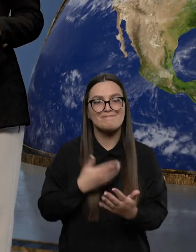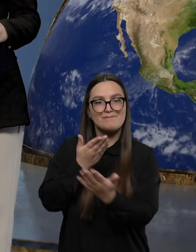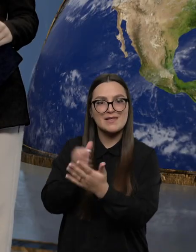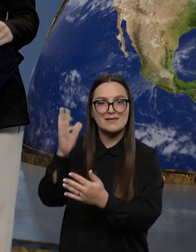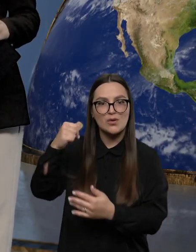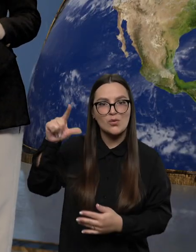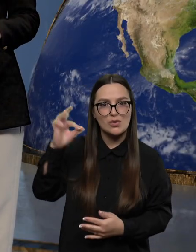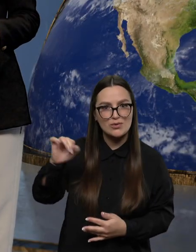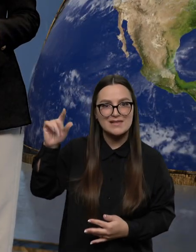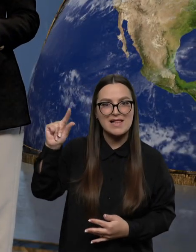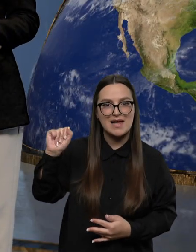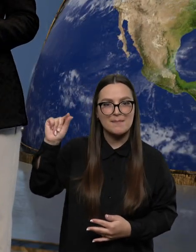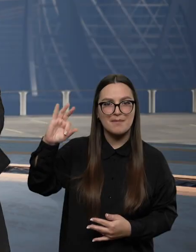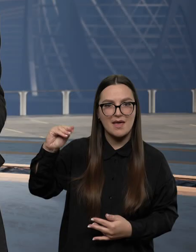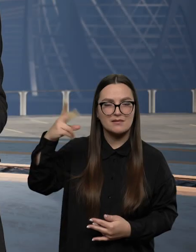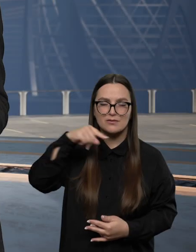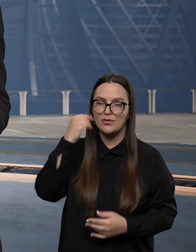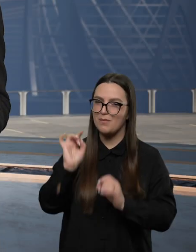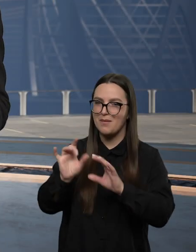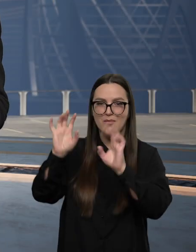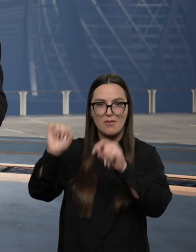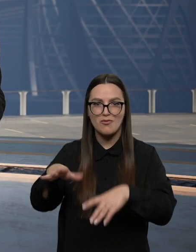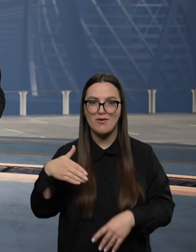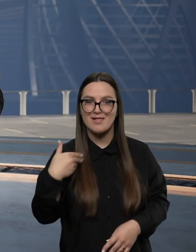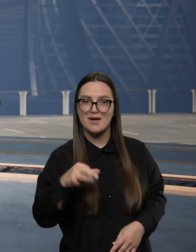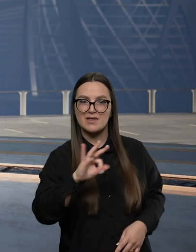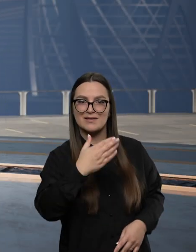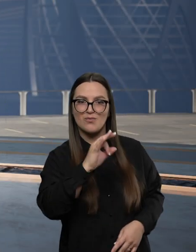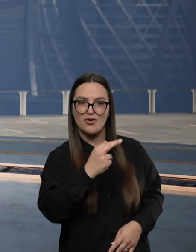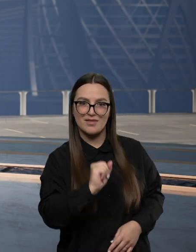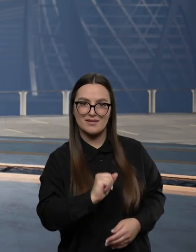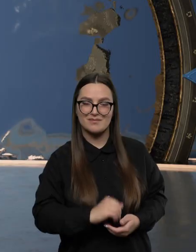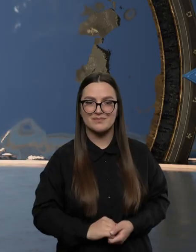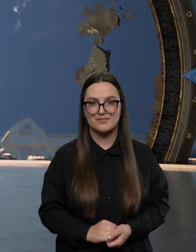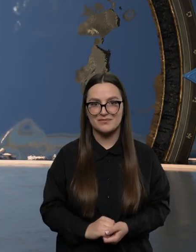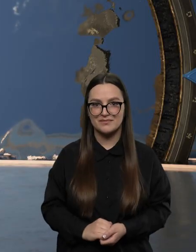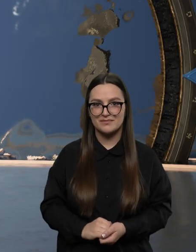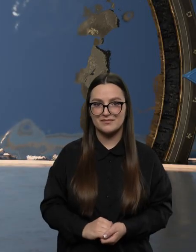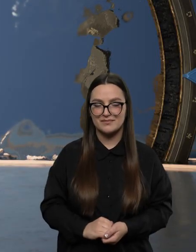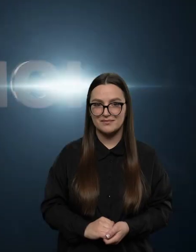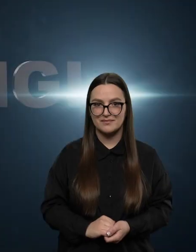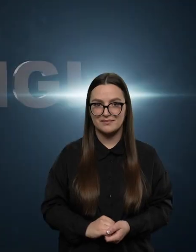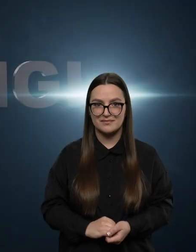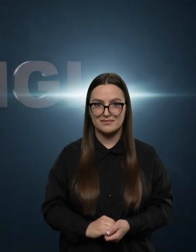pėdsaką. Pristatau Jums Saulių Lapienį. Jis apie laidos herojus gali papasakoti tikrai daug. Labas, Simona.